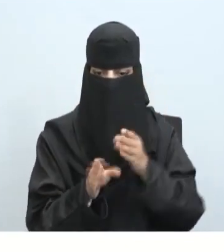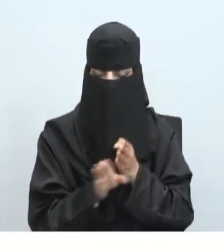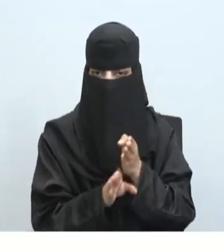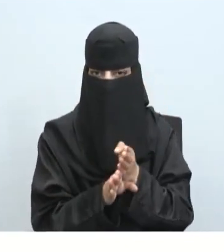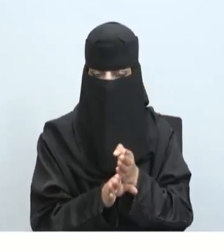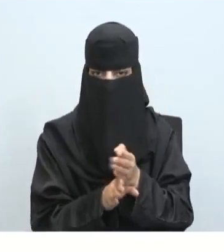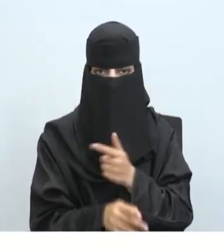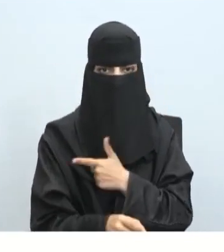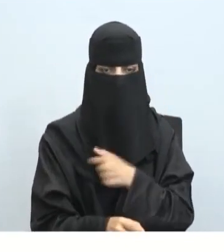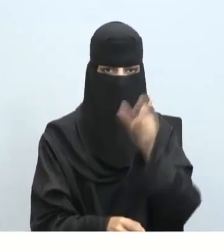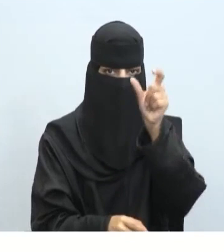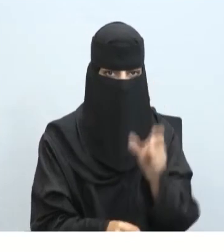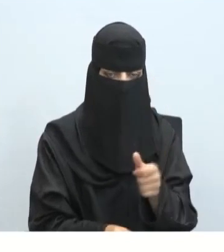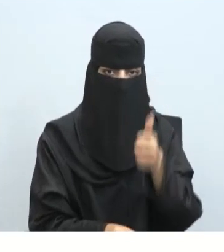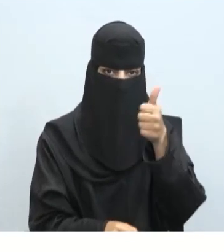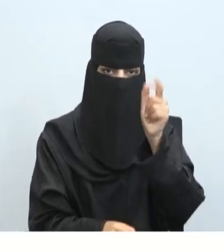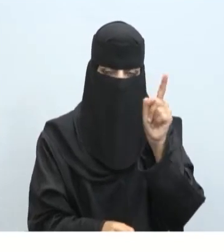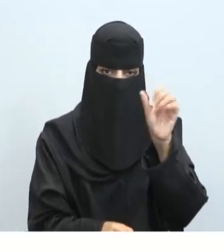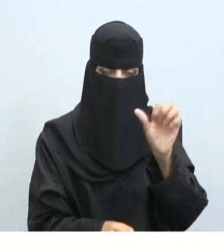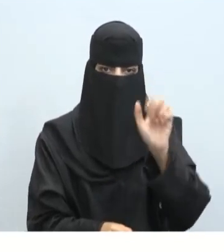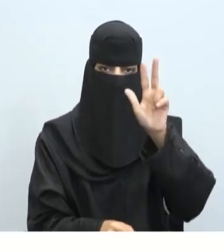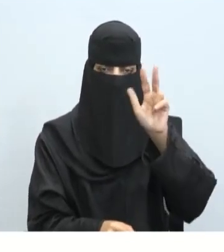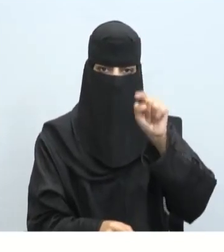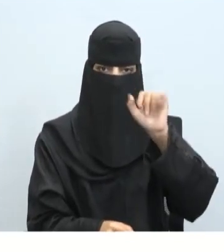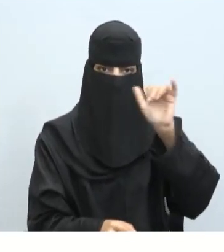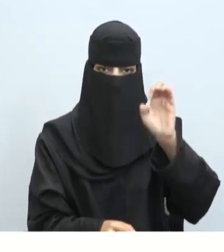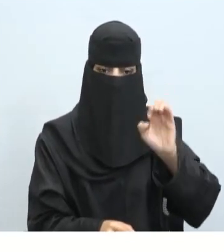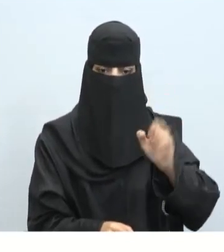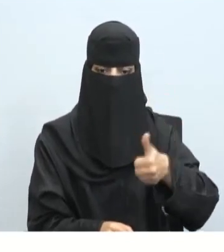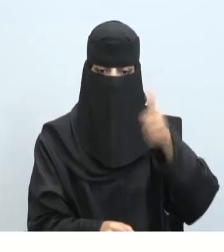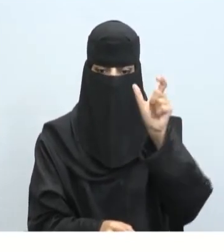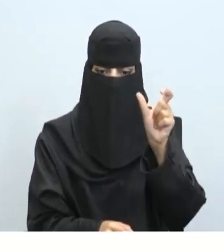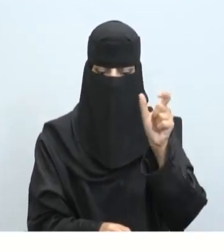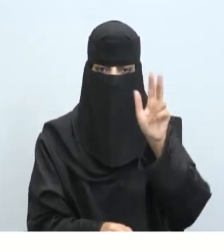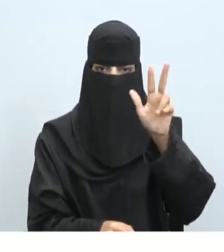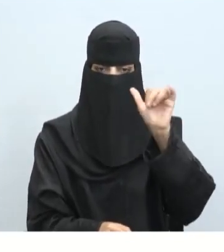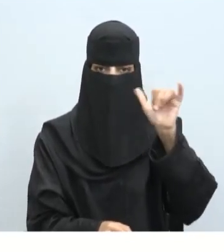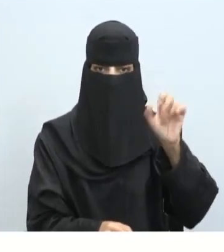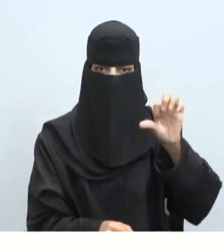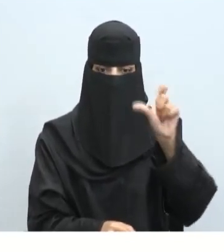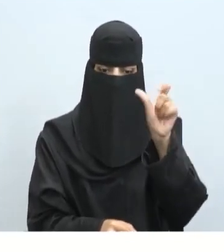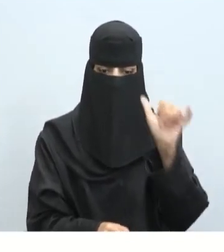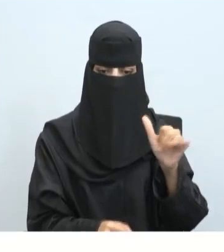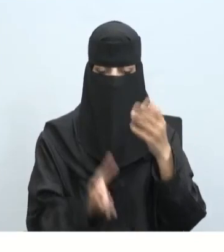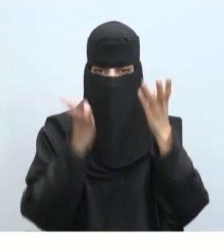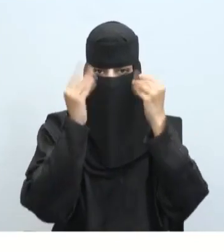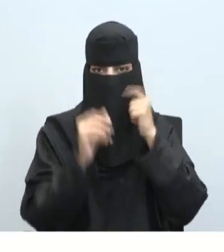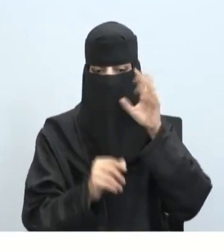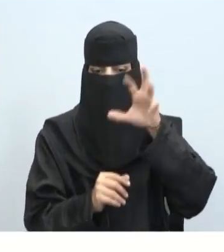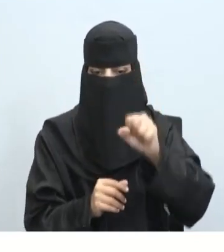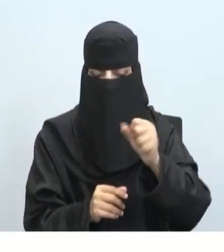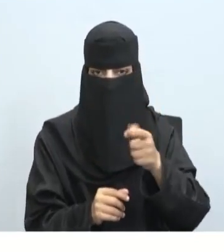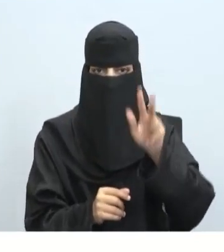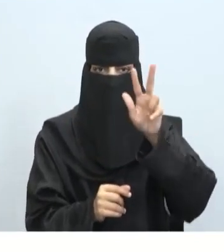المجال ابو الريحان البيروني المعروف باكتشاف الكثافه